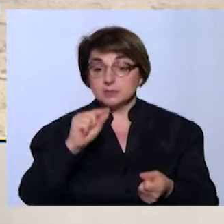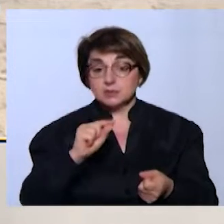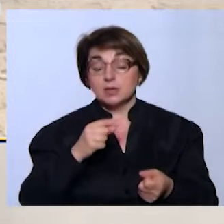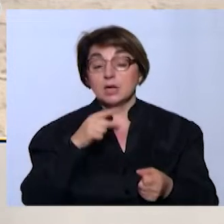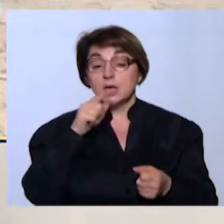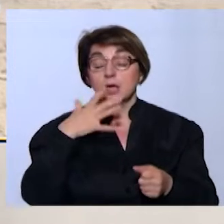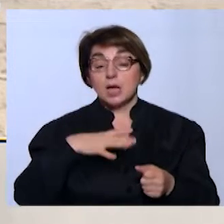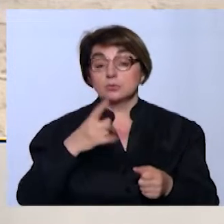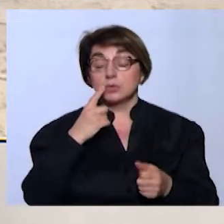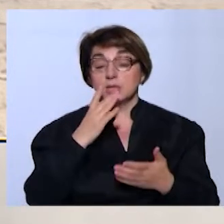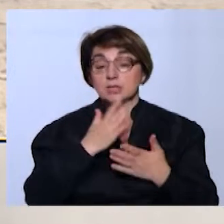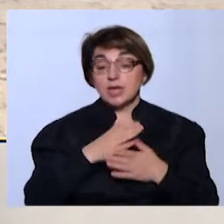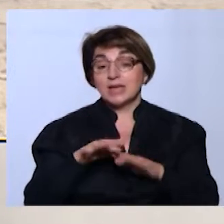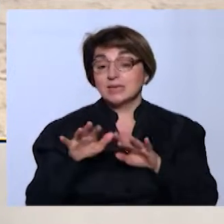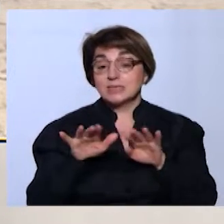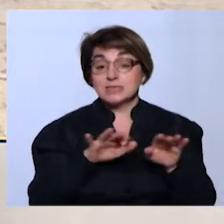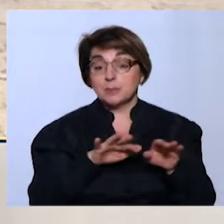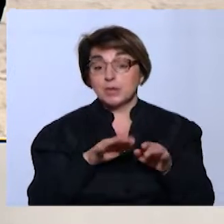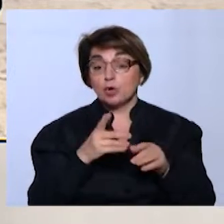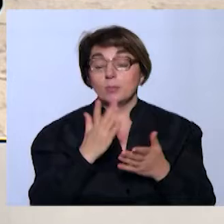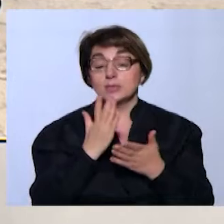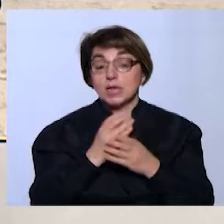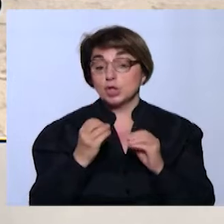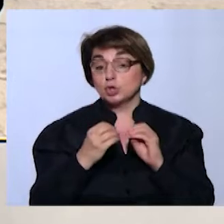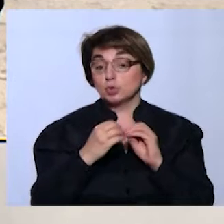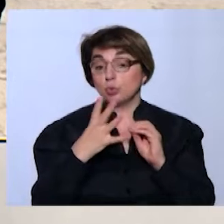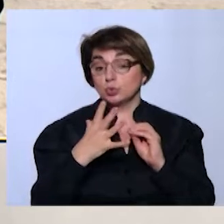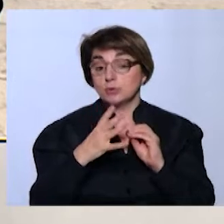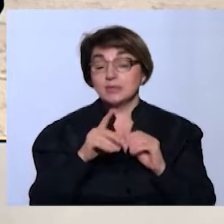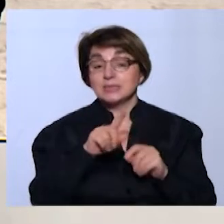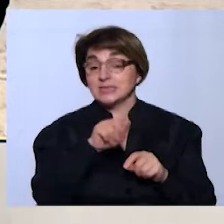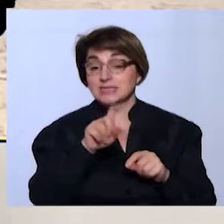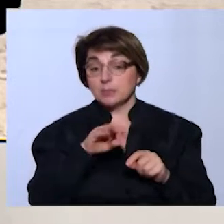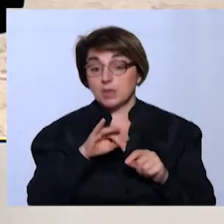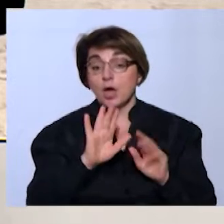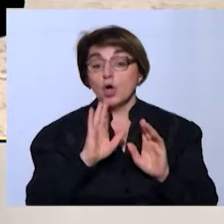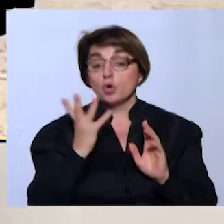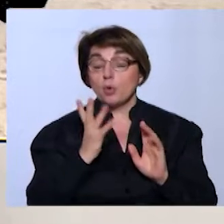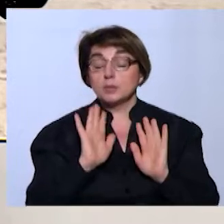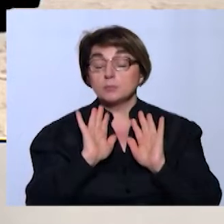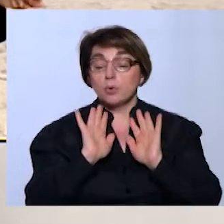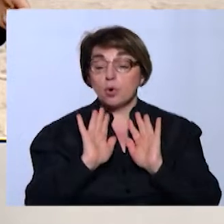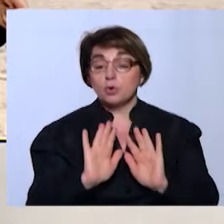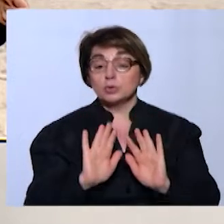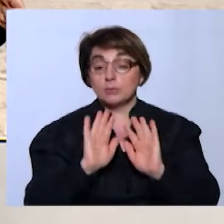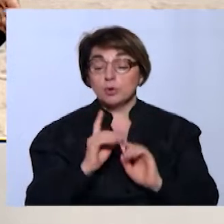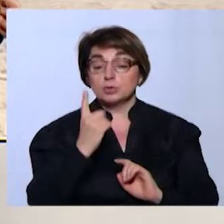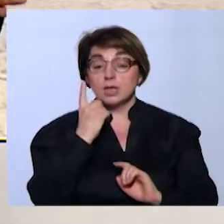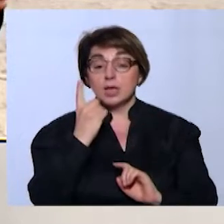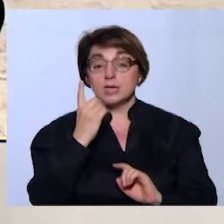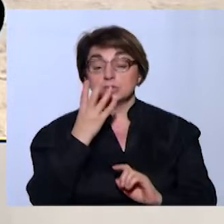ზმნა და ასეთი 15-ია, 15 ზმნა, რომელიც მხოლობით რიცხვში ერთი